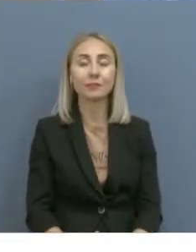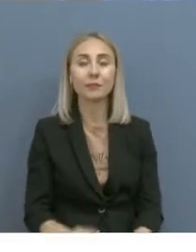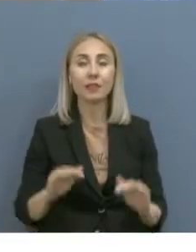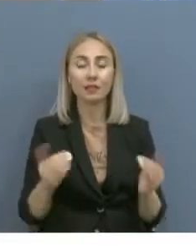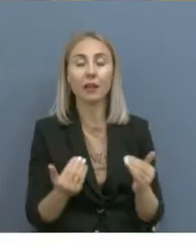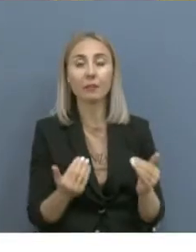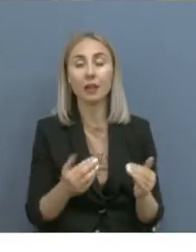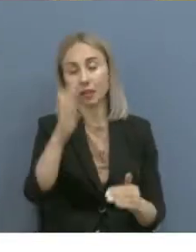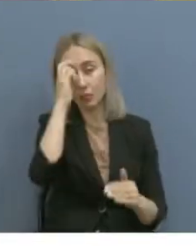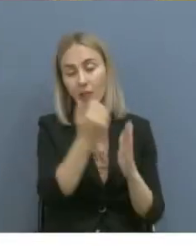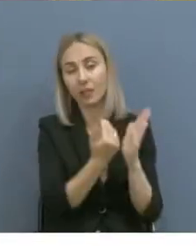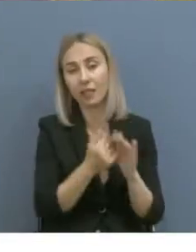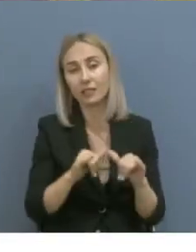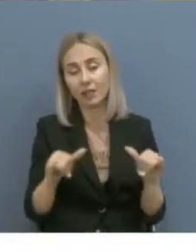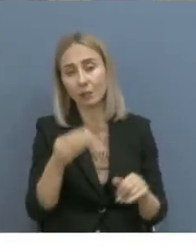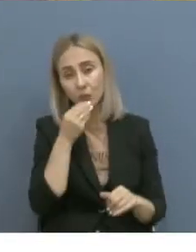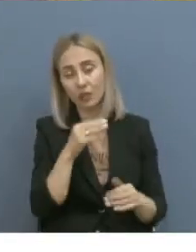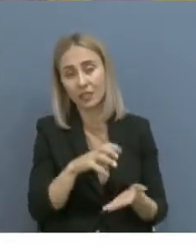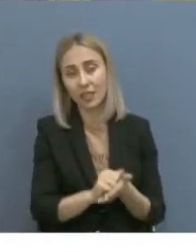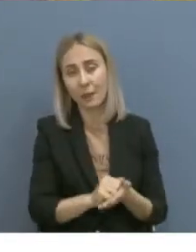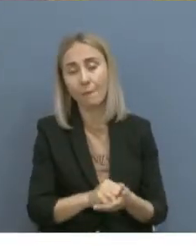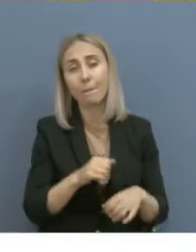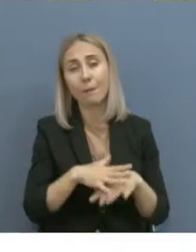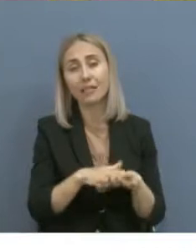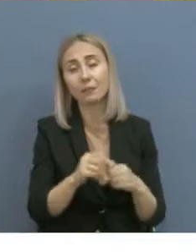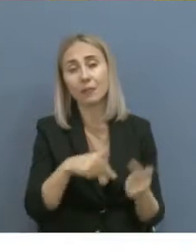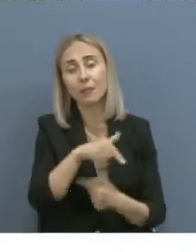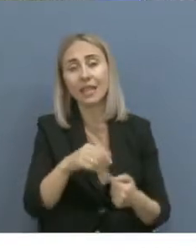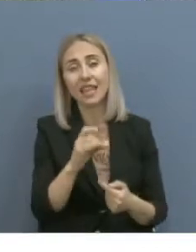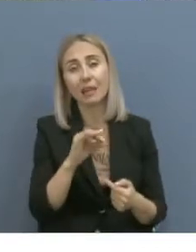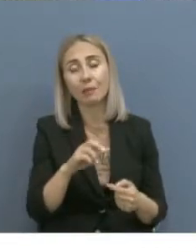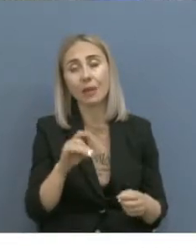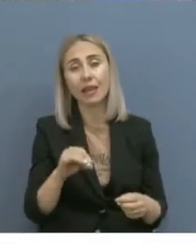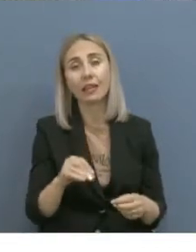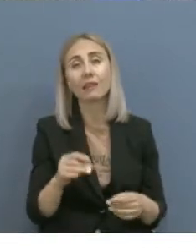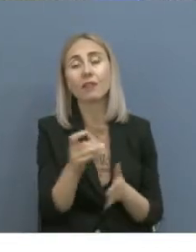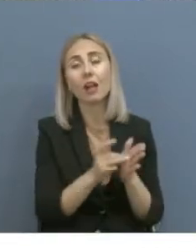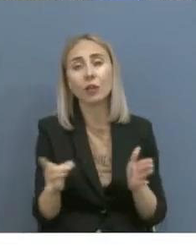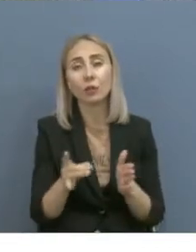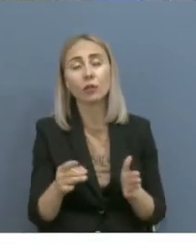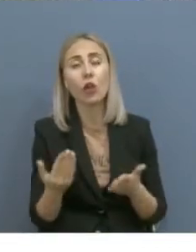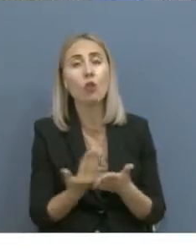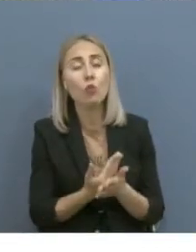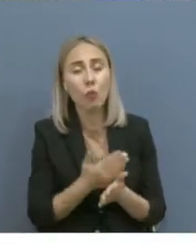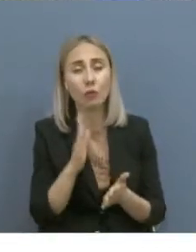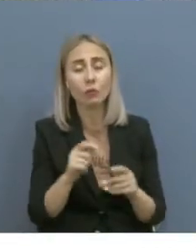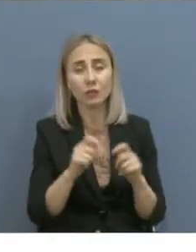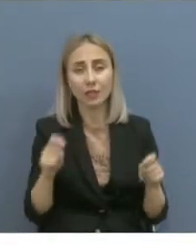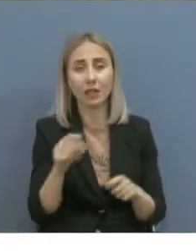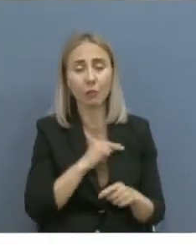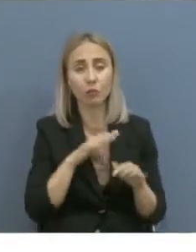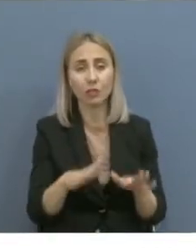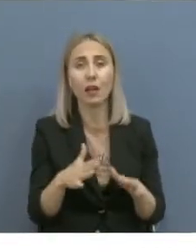қамтуды және жаппай кәсіпкерлікті дамытудың еңбек мемлекеттік бағдарламасының шарапаты мол. Өткен жылы ауданда бағдарламаның екінші бағыты бойынша